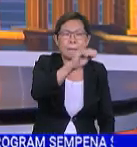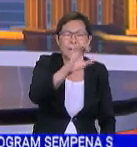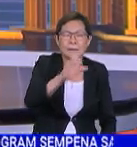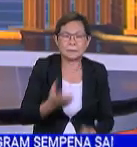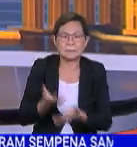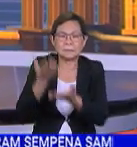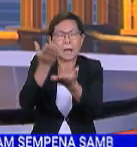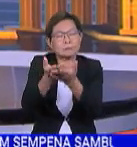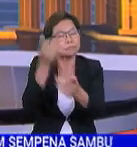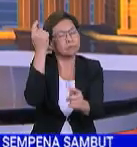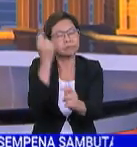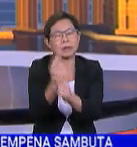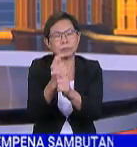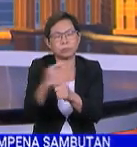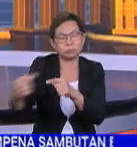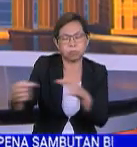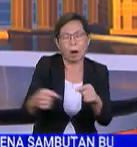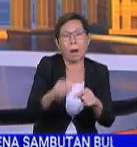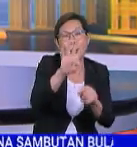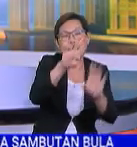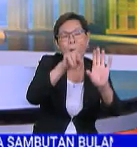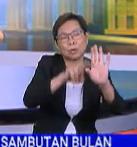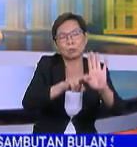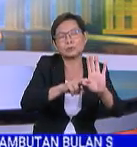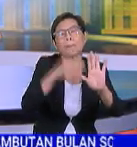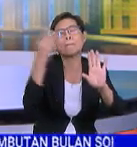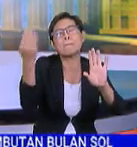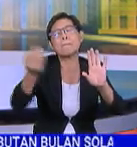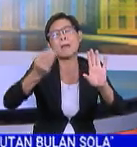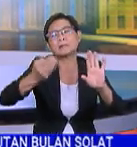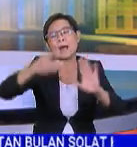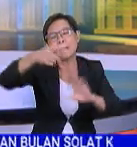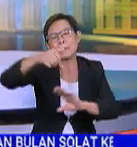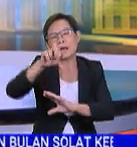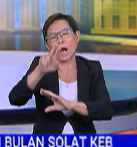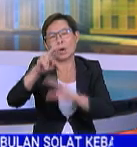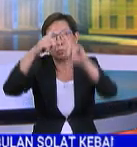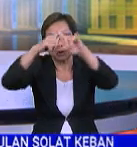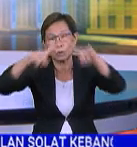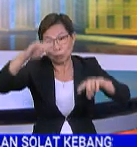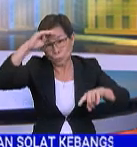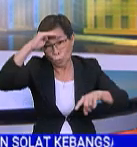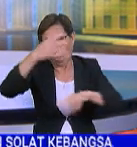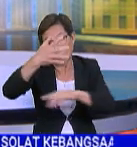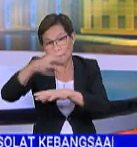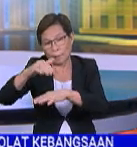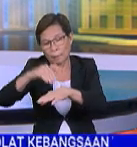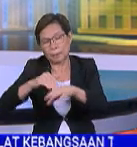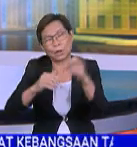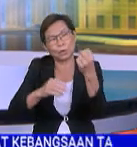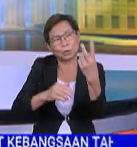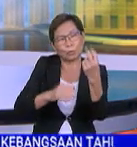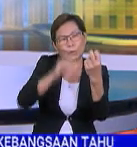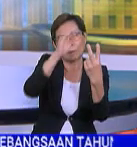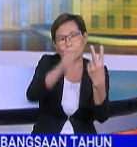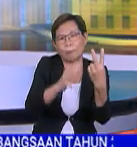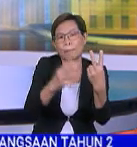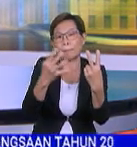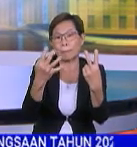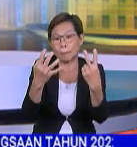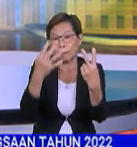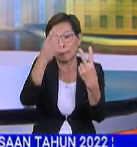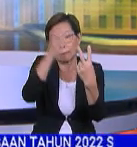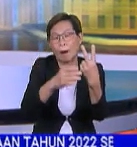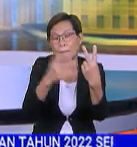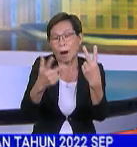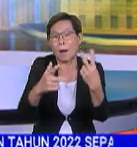Cadang kekal bertanding di empat kerusi tradisi mereka pada PRU Dewan Negeri Johor ke-15, 12 Mac ini. Timbalan Presidennya, Datuk